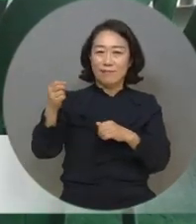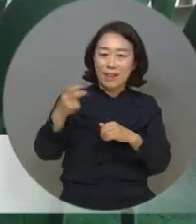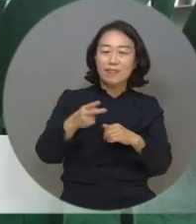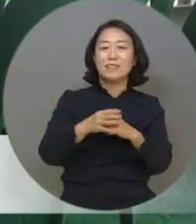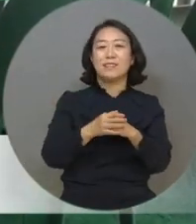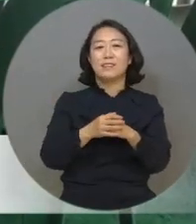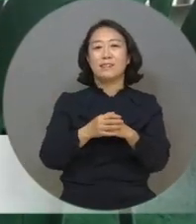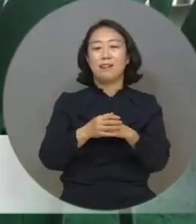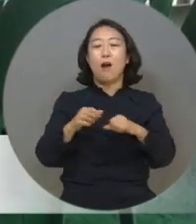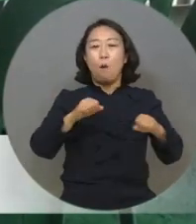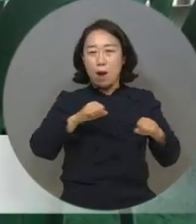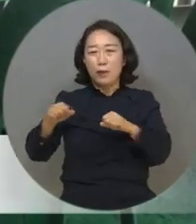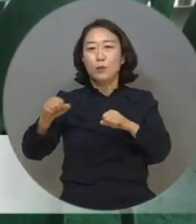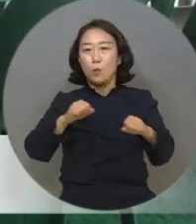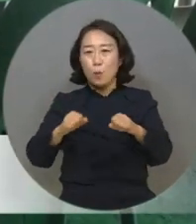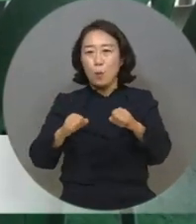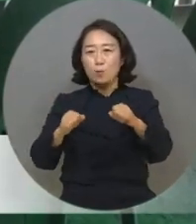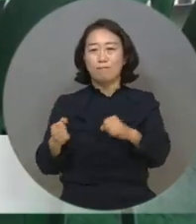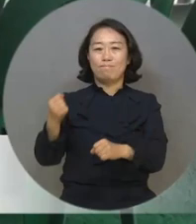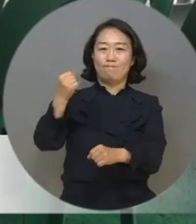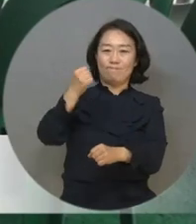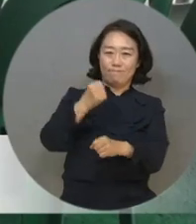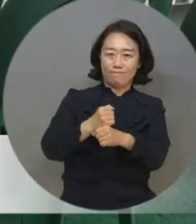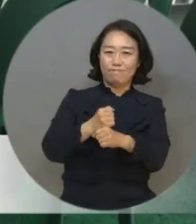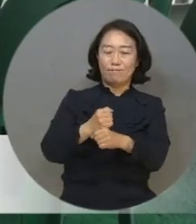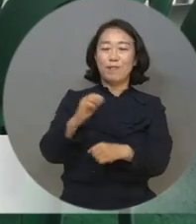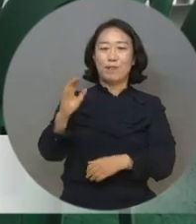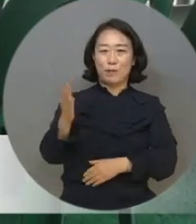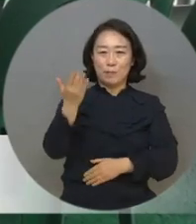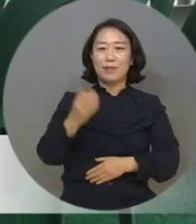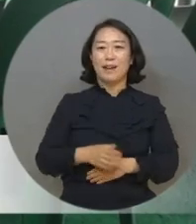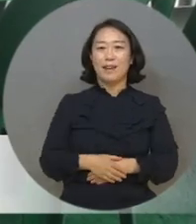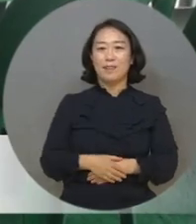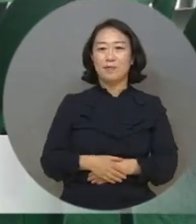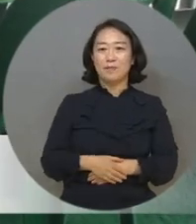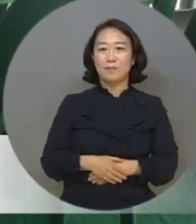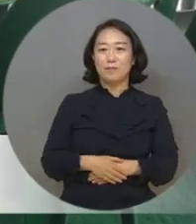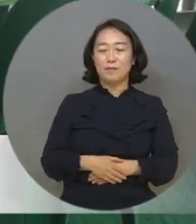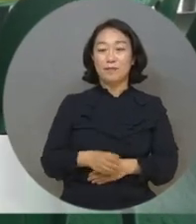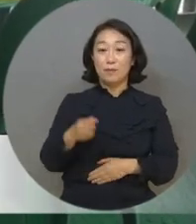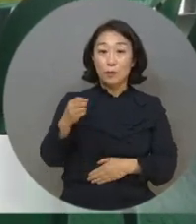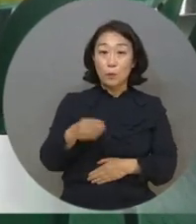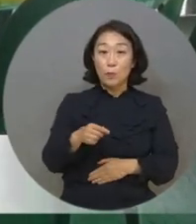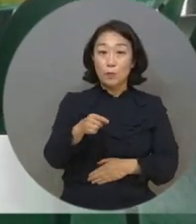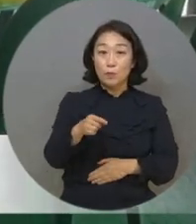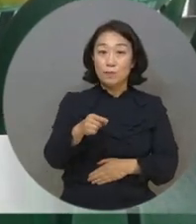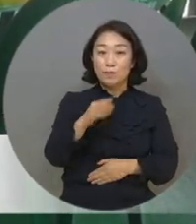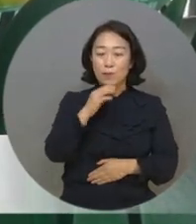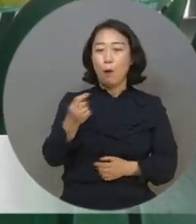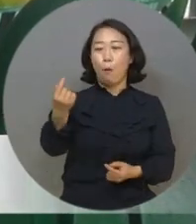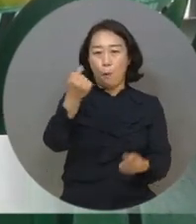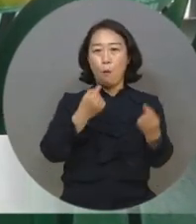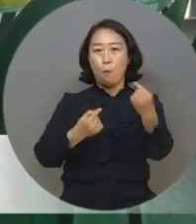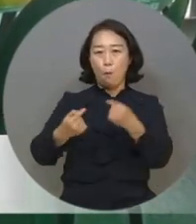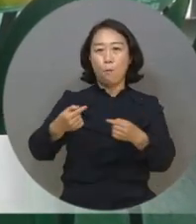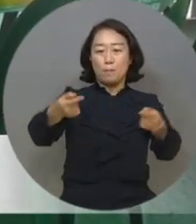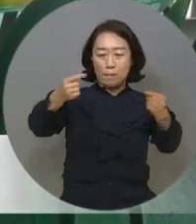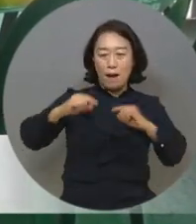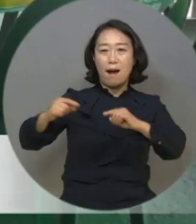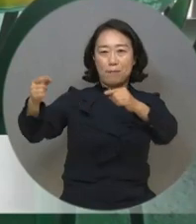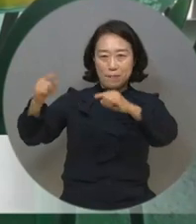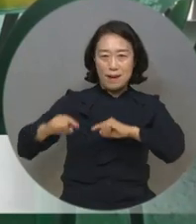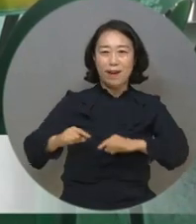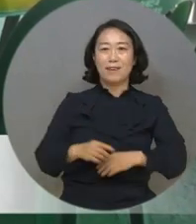좀 활발한 활동할 수 있는 계기가 될 거예요. 또 이곳에도 많이 찾아오시고